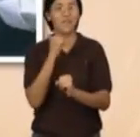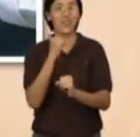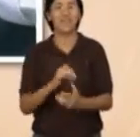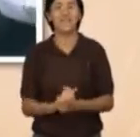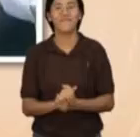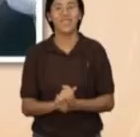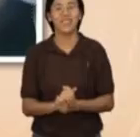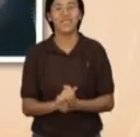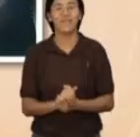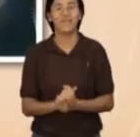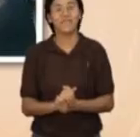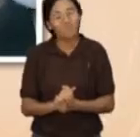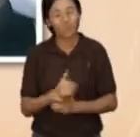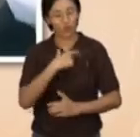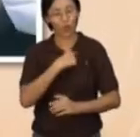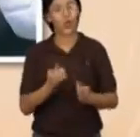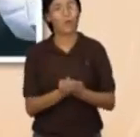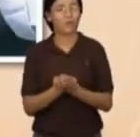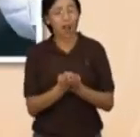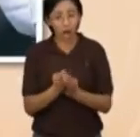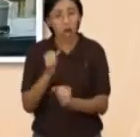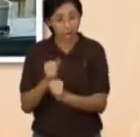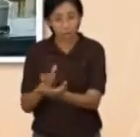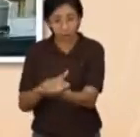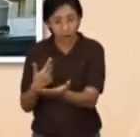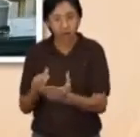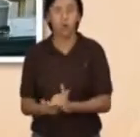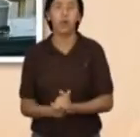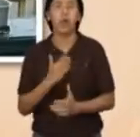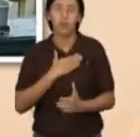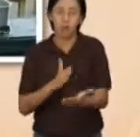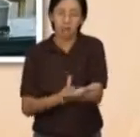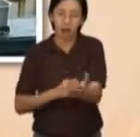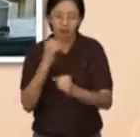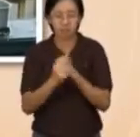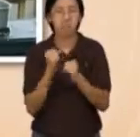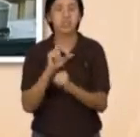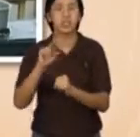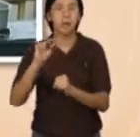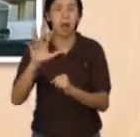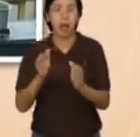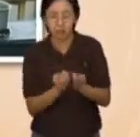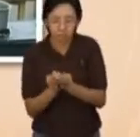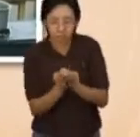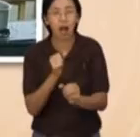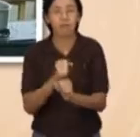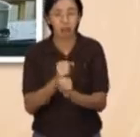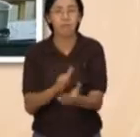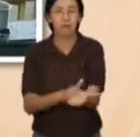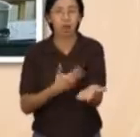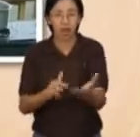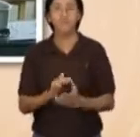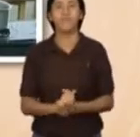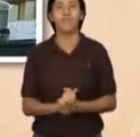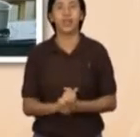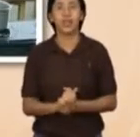ใจรักด้วยใช่ไหมคะอาจารย ์ครับผม อย่างอาจารย์นี่ทำอาหารมากี่ปีแล้วคะ ทั้งหมด35ปีคร ับโอ้โห35ปี ตัวนี้อ